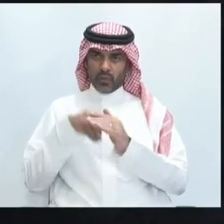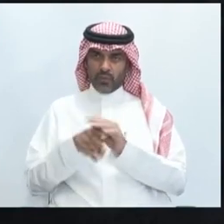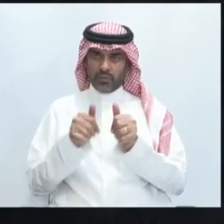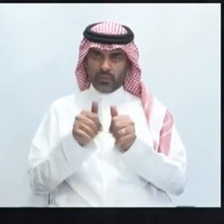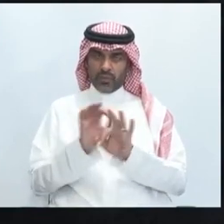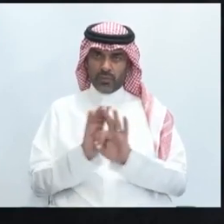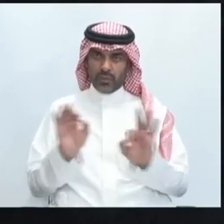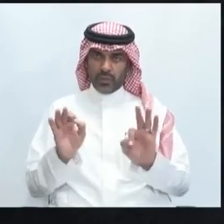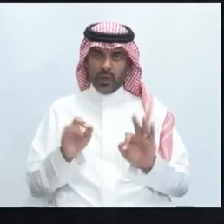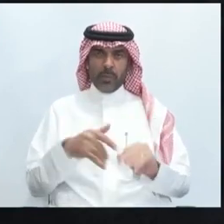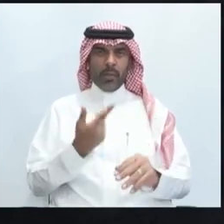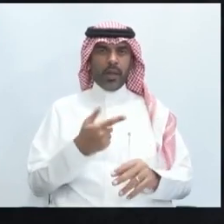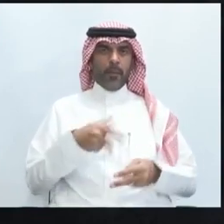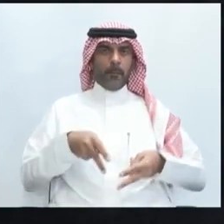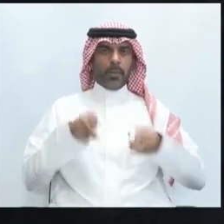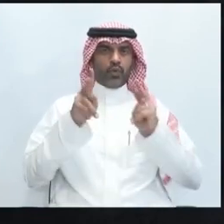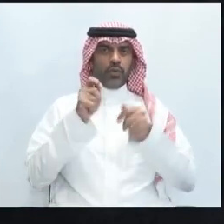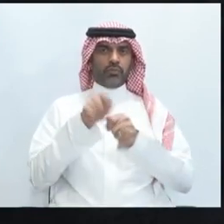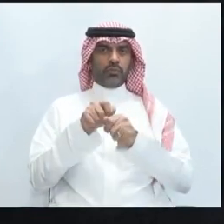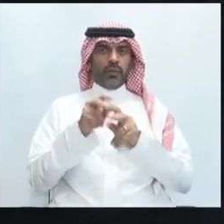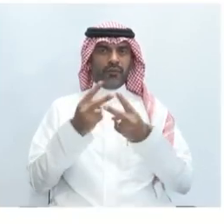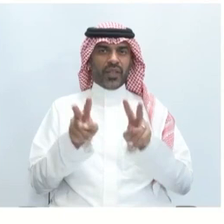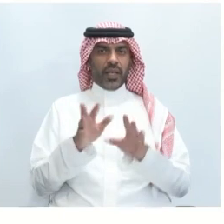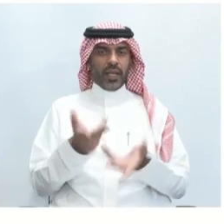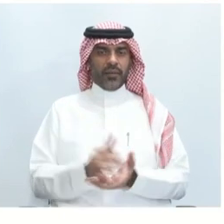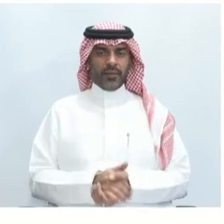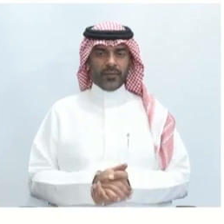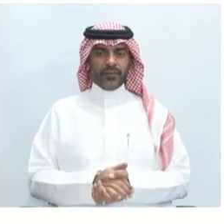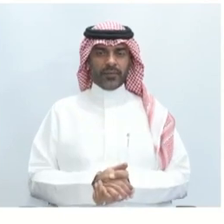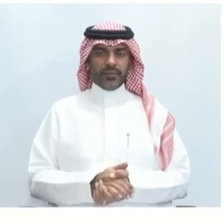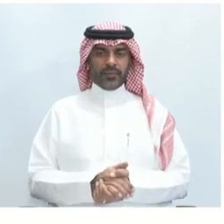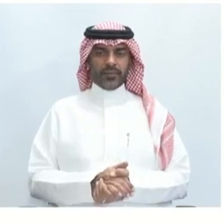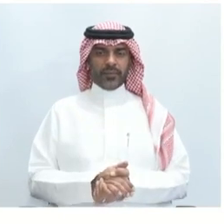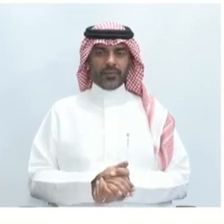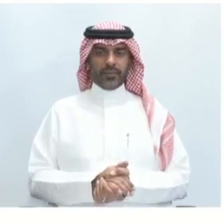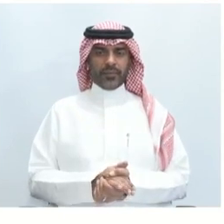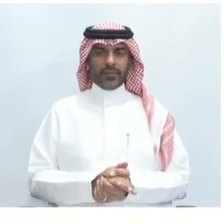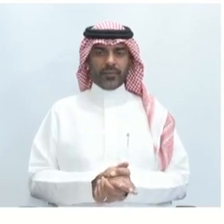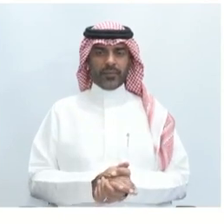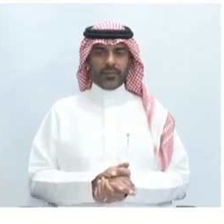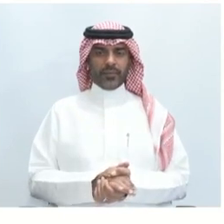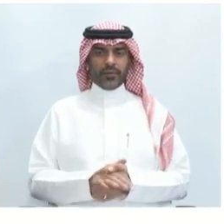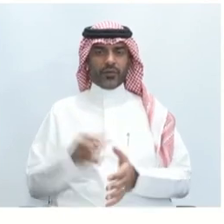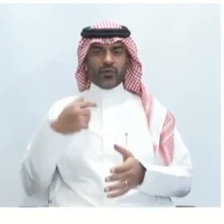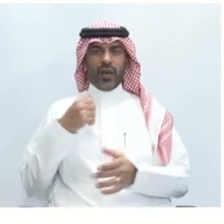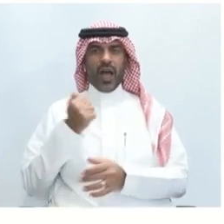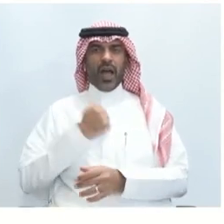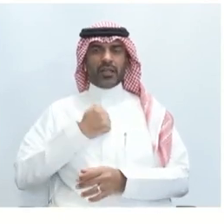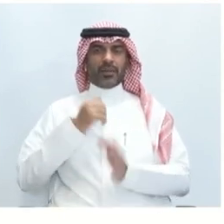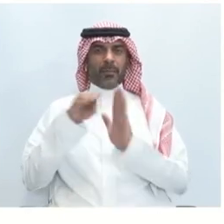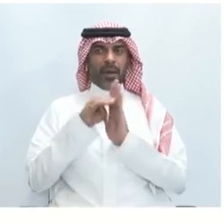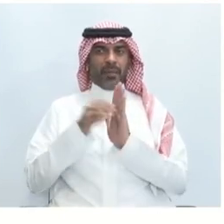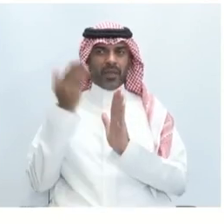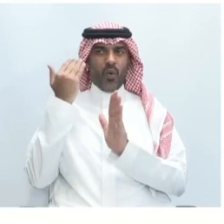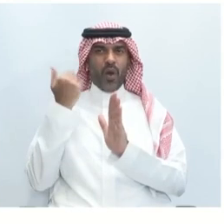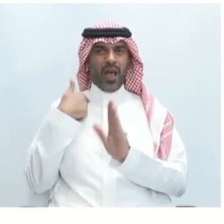نقوم بفتح المشروع كيف نفتح المشروع احسنتم من خلال استخدام برامجي او ماي بروجرامز نستطيع ان نحدد